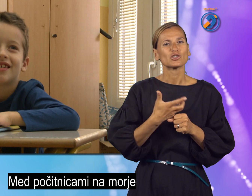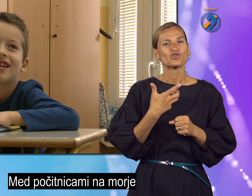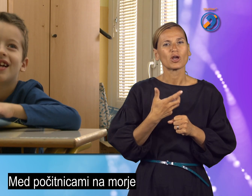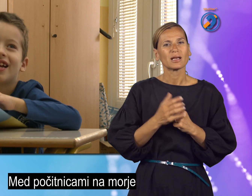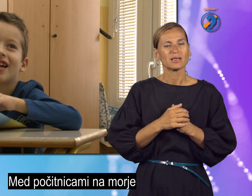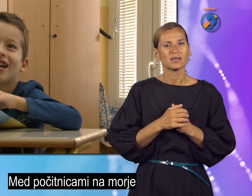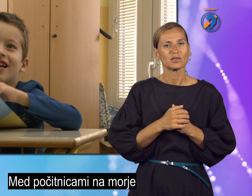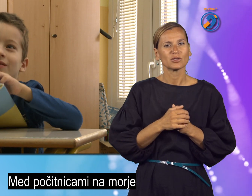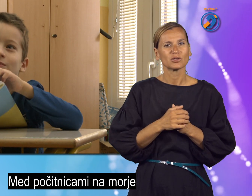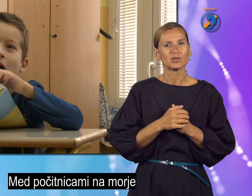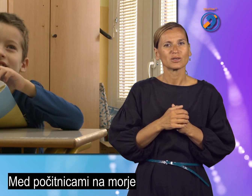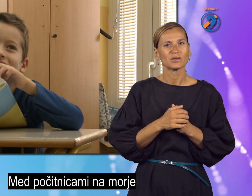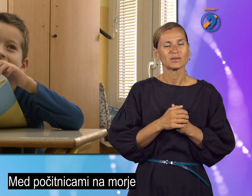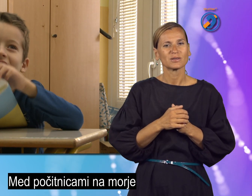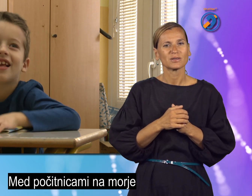si želiš?